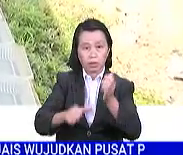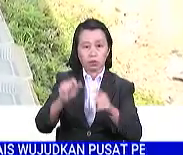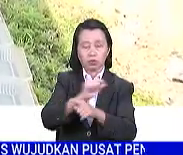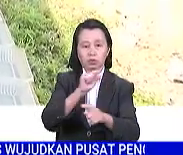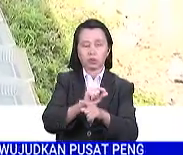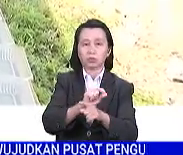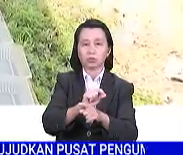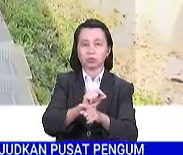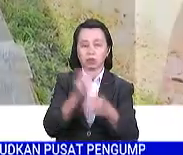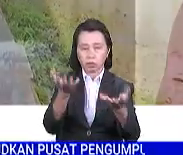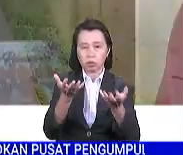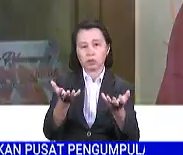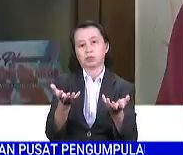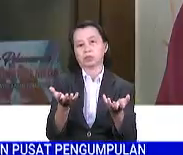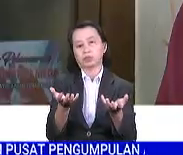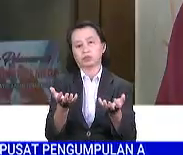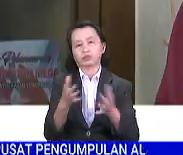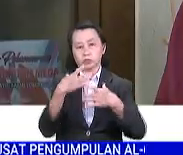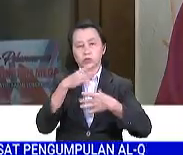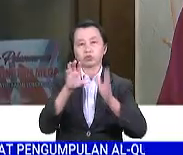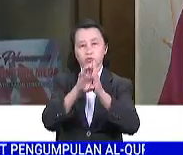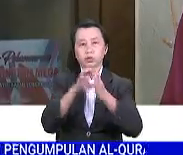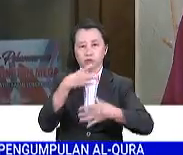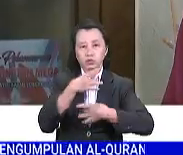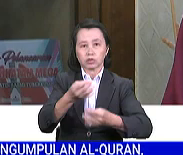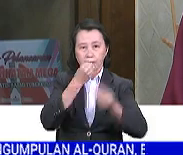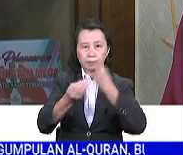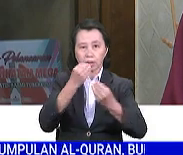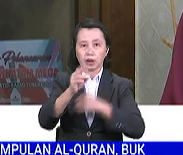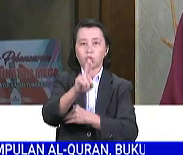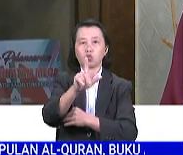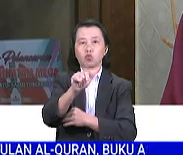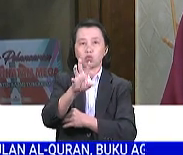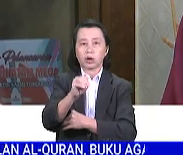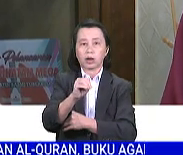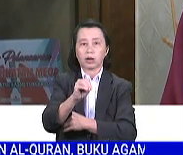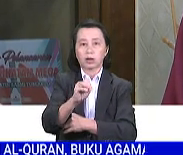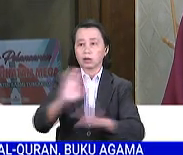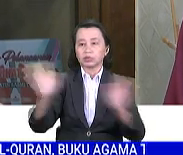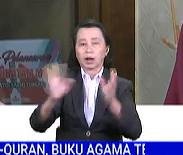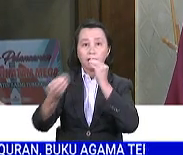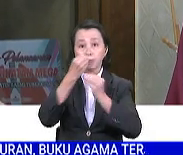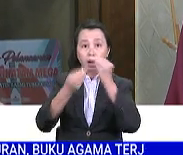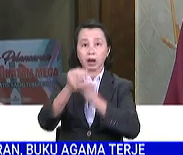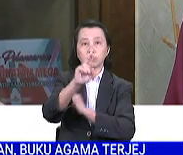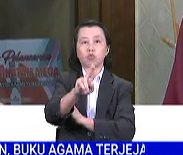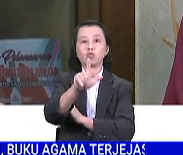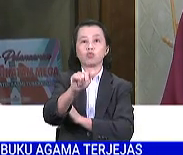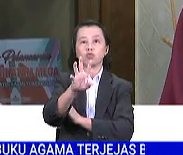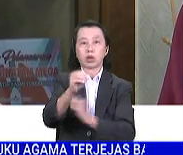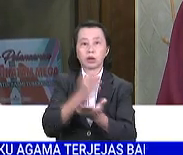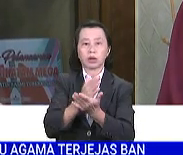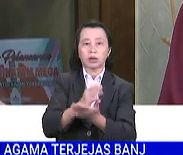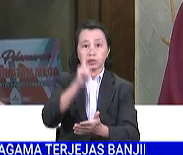mentah. Contohnya kalau suka makan ulam tu, kalau boleh kita kata tak boleh makan ulam buat sementara. Sebab bila ulam, satu dia